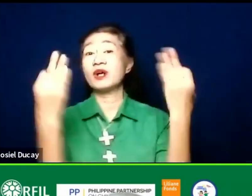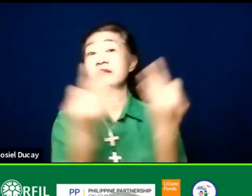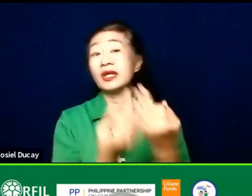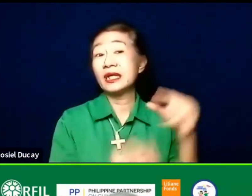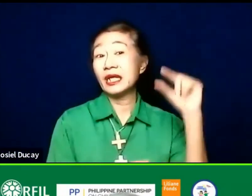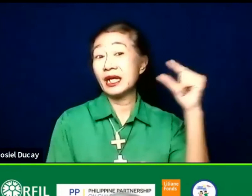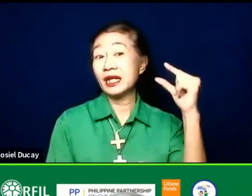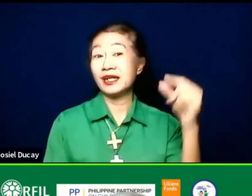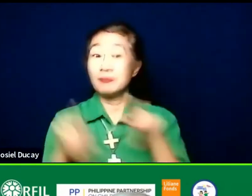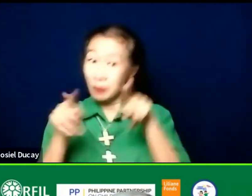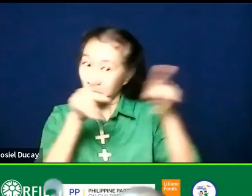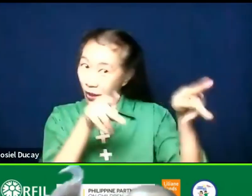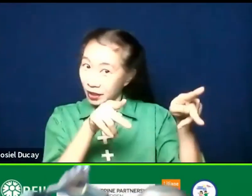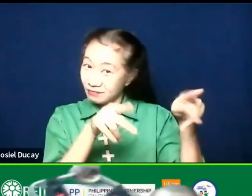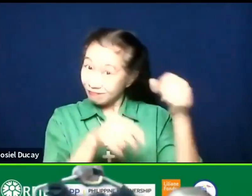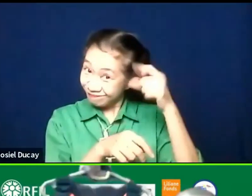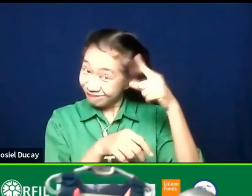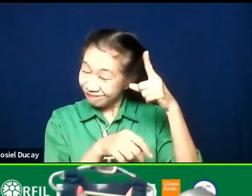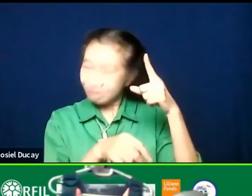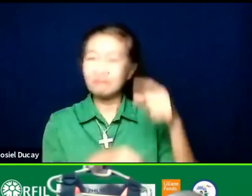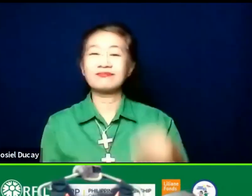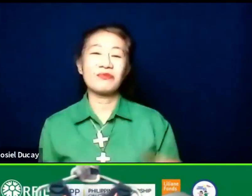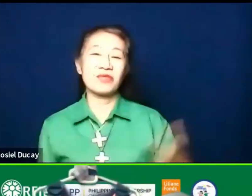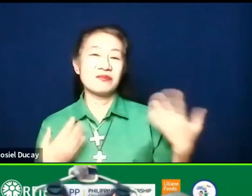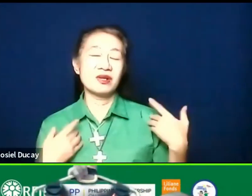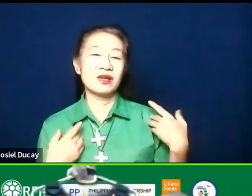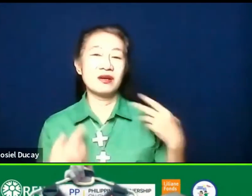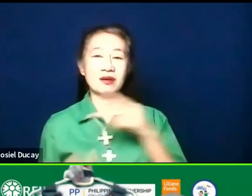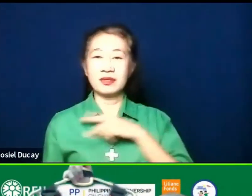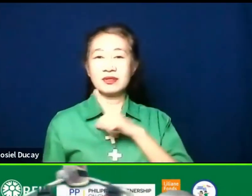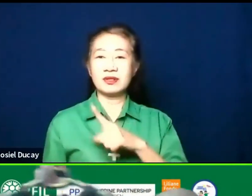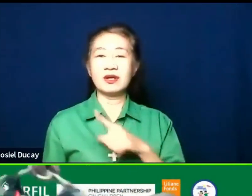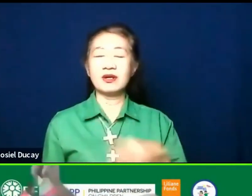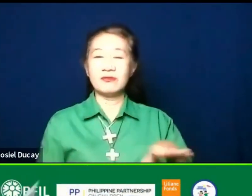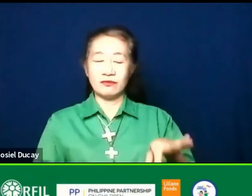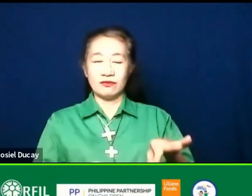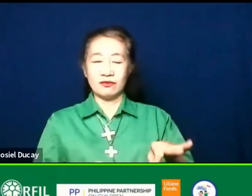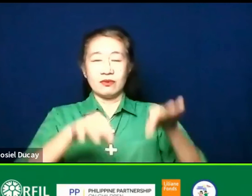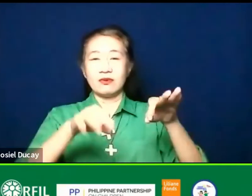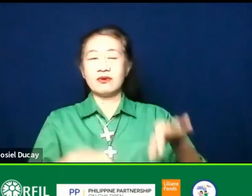is prepared, di ba? So yan, meron ka ng personal flotation device.